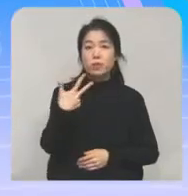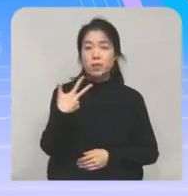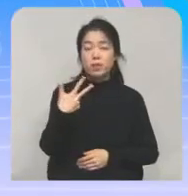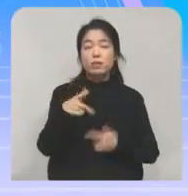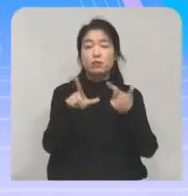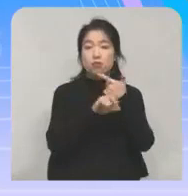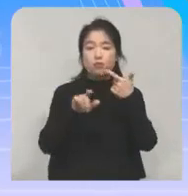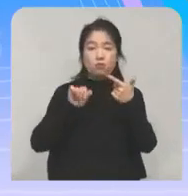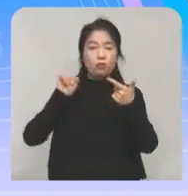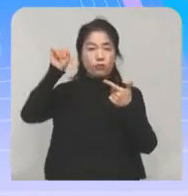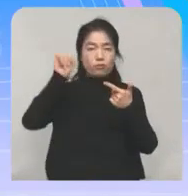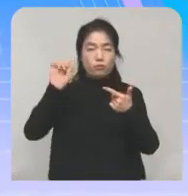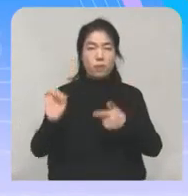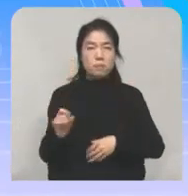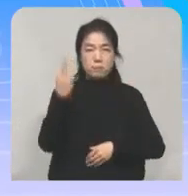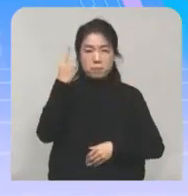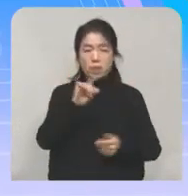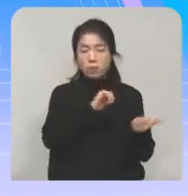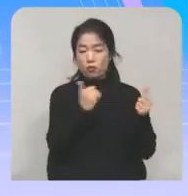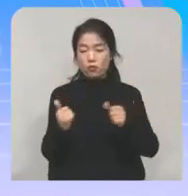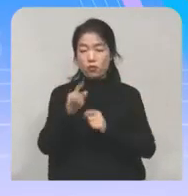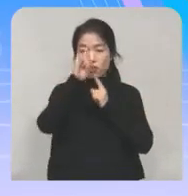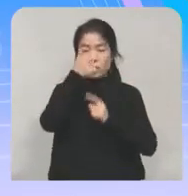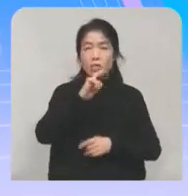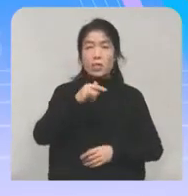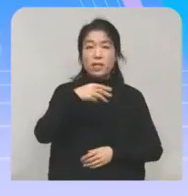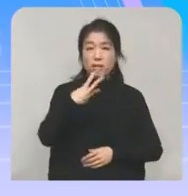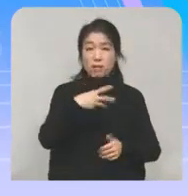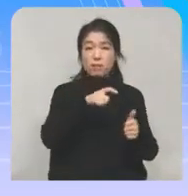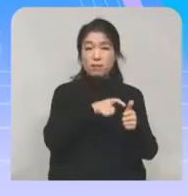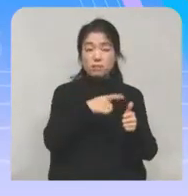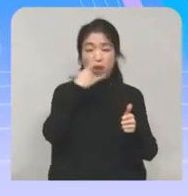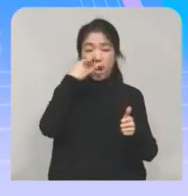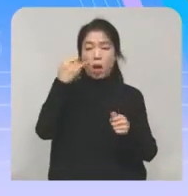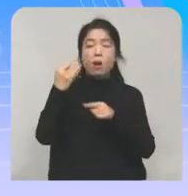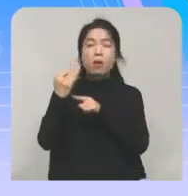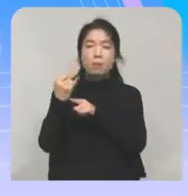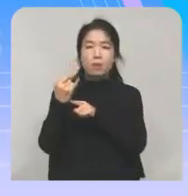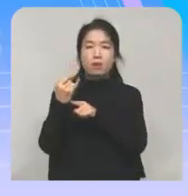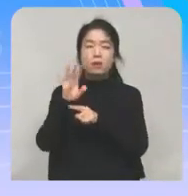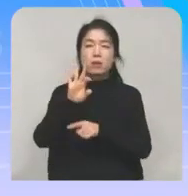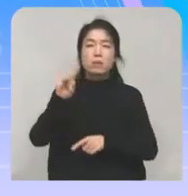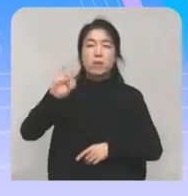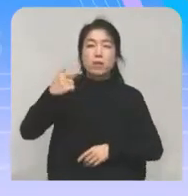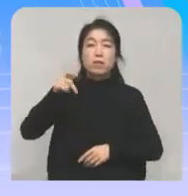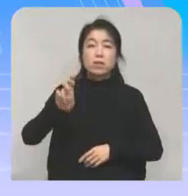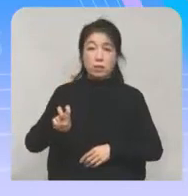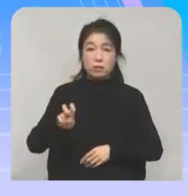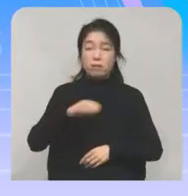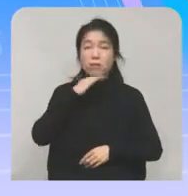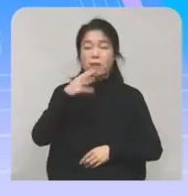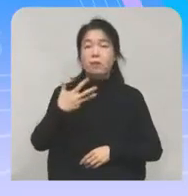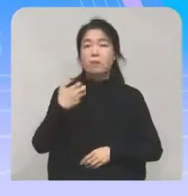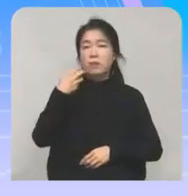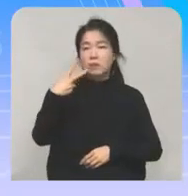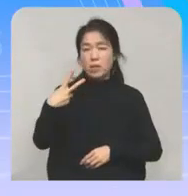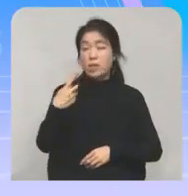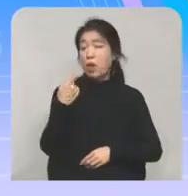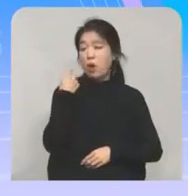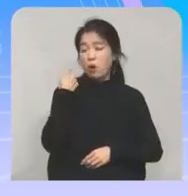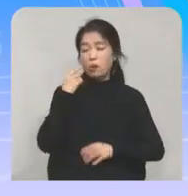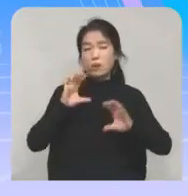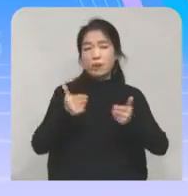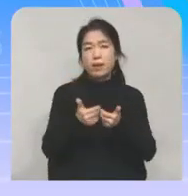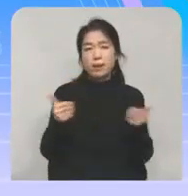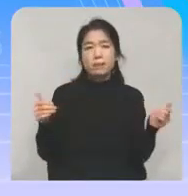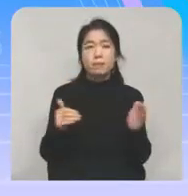항쟁의 도화선 역할을 했던 고 이한열 열사 그의 어머니인 배운 신 여사가 향년 82세 를 일기로 어제 펼 수